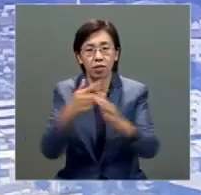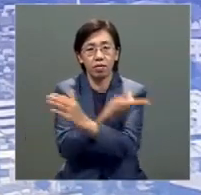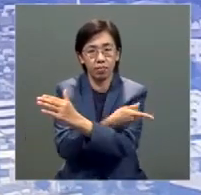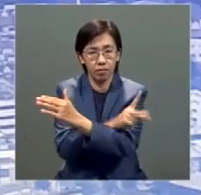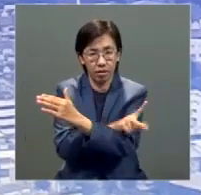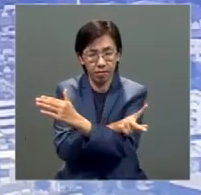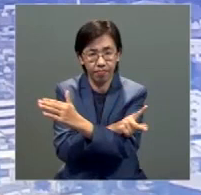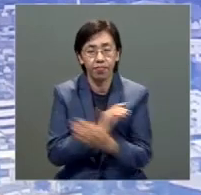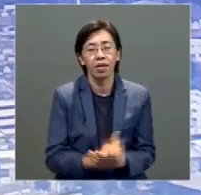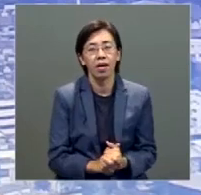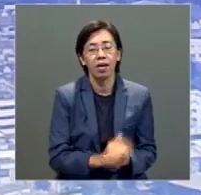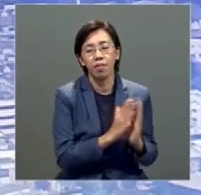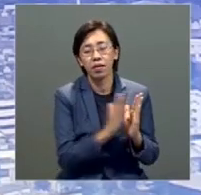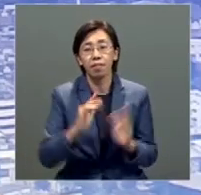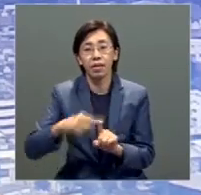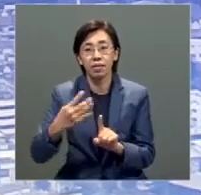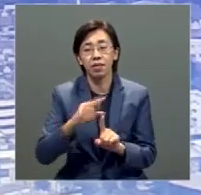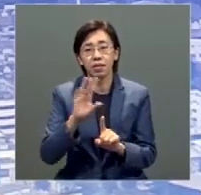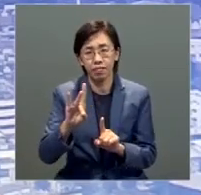เมษายนด้วยอาการไข้ไอหอบเหนื่อยจึงเข้ารับการรักษานะครับที่โรงพยาบาลชุมชนแห่งหนึ่งในจังหวัดภูเก็ตนะครับวันที่8